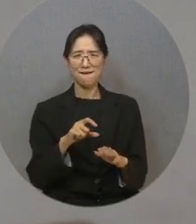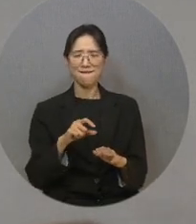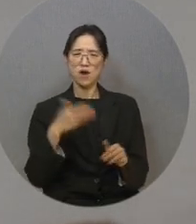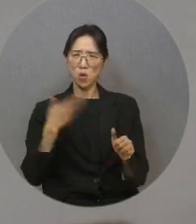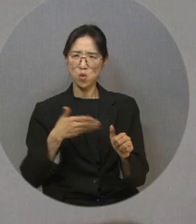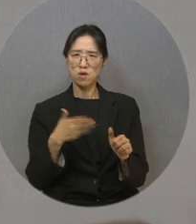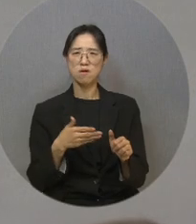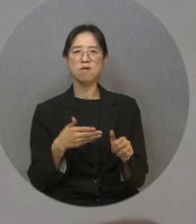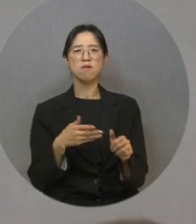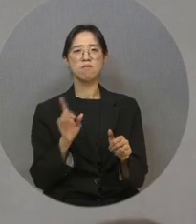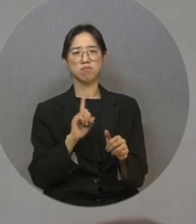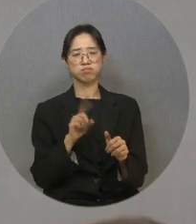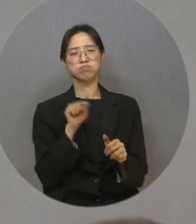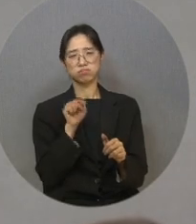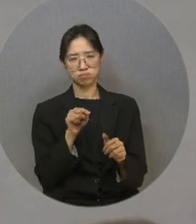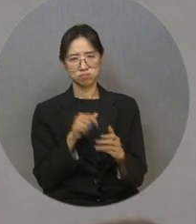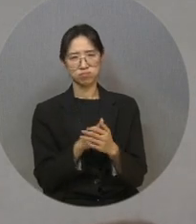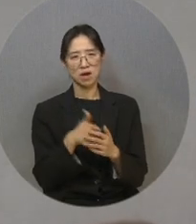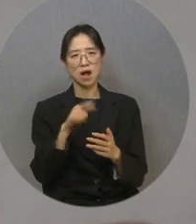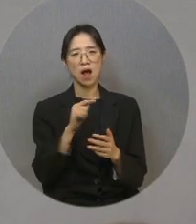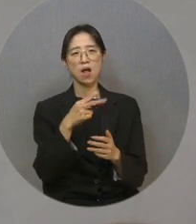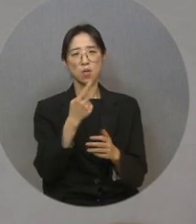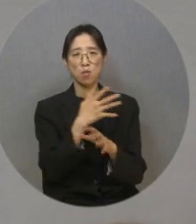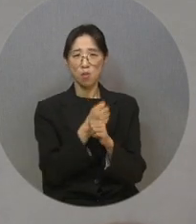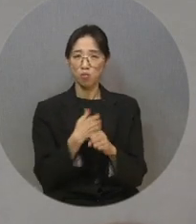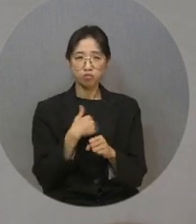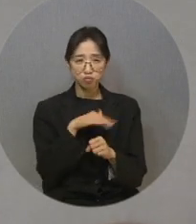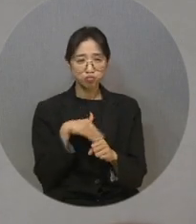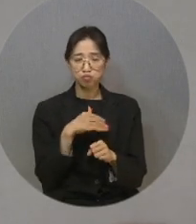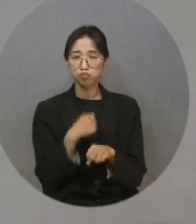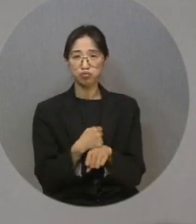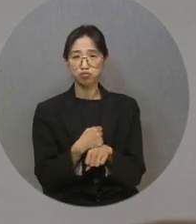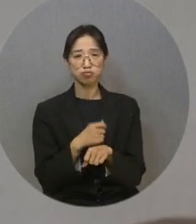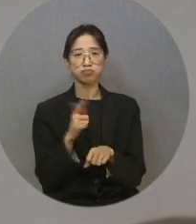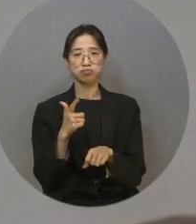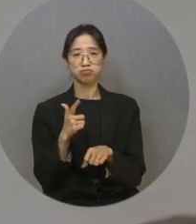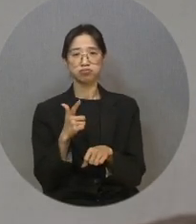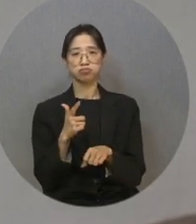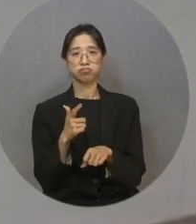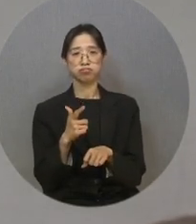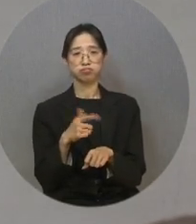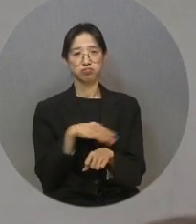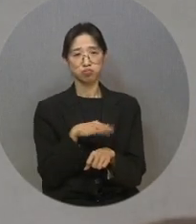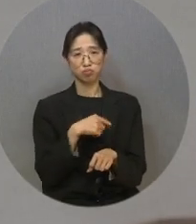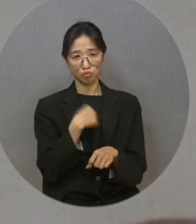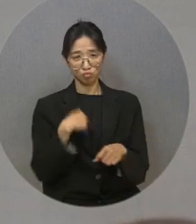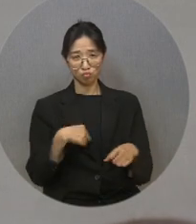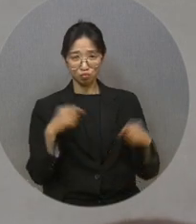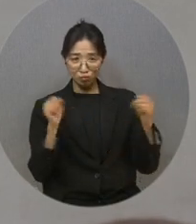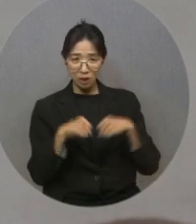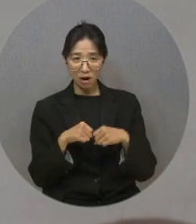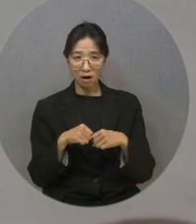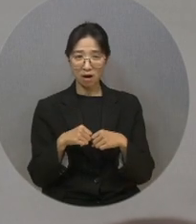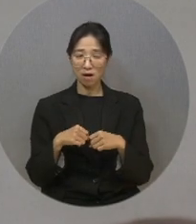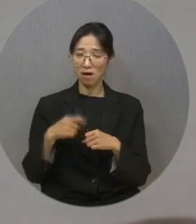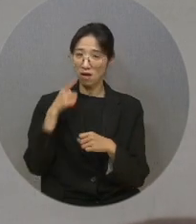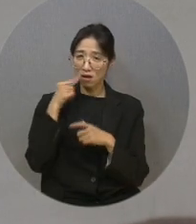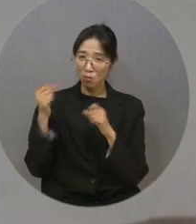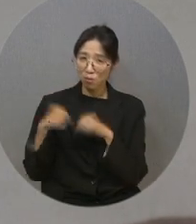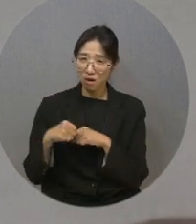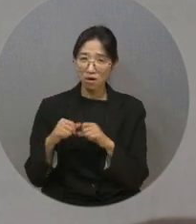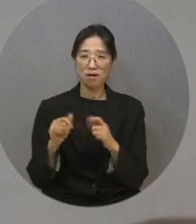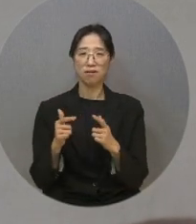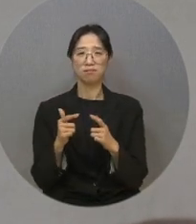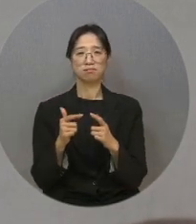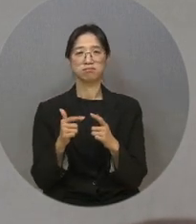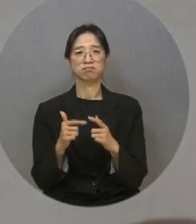요청해야 될 게 바로 그런 겁니다. 간도 협약 우리가 한 게 아니지 않습니까? 우리가 했습니까? 우리가 중국과 했어요? 우리가 일본과 했습니까?